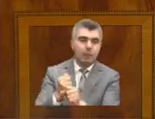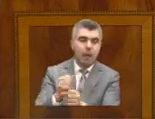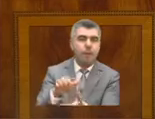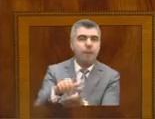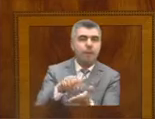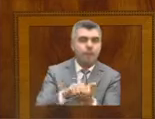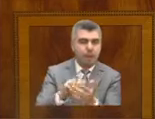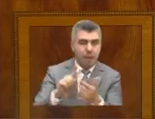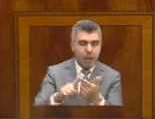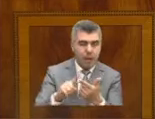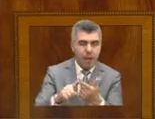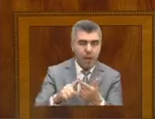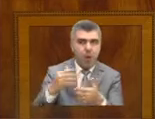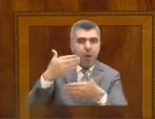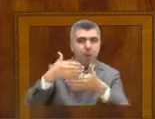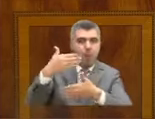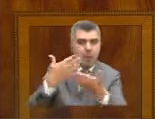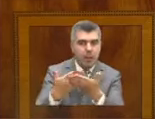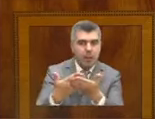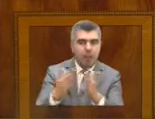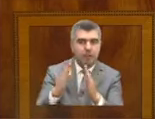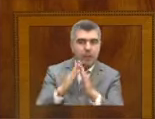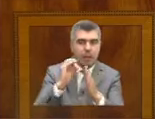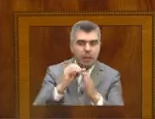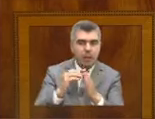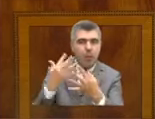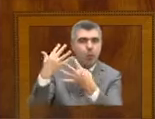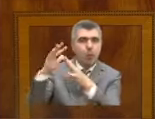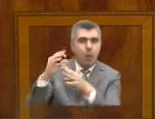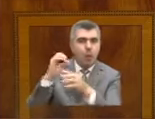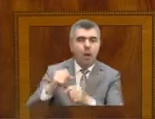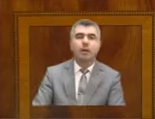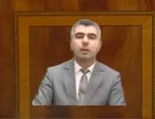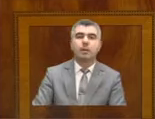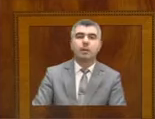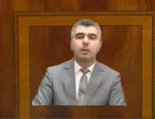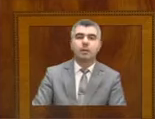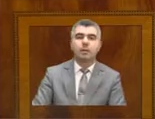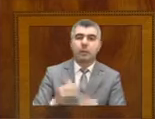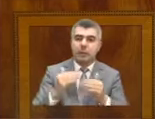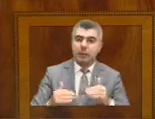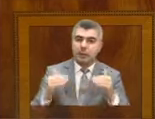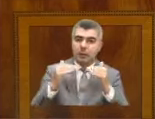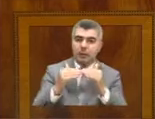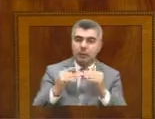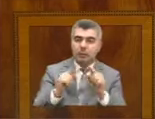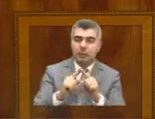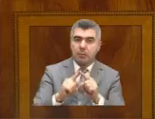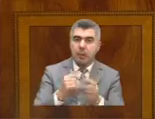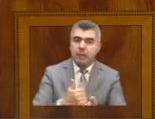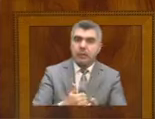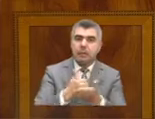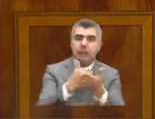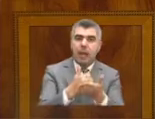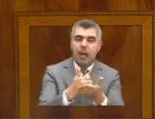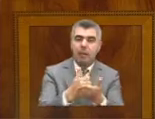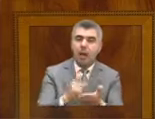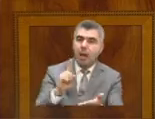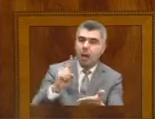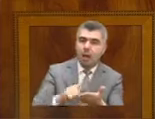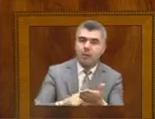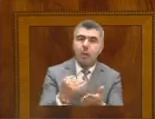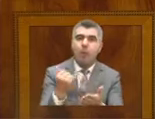كالفناحة والبناء الأشغال العمومية وكذا السياحة، وذلك بالموازاة مع تقوية الدعم المعزز